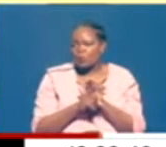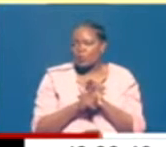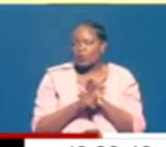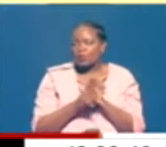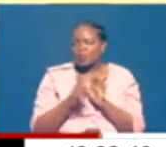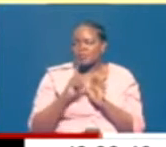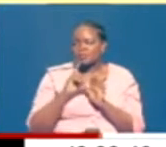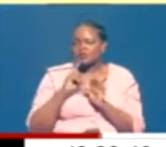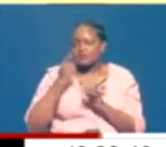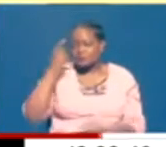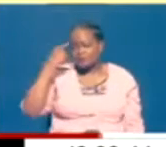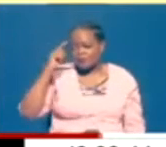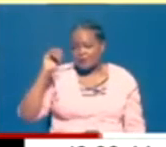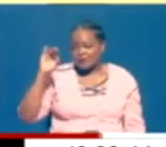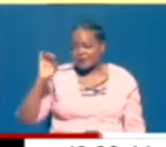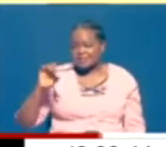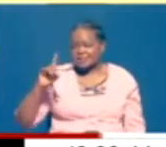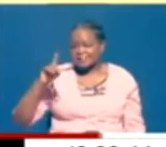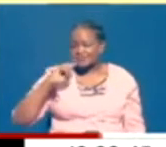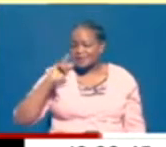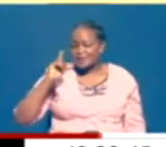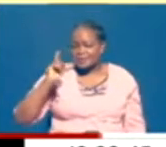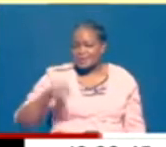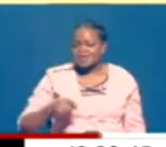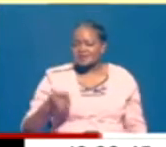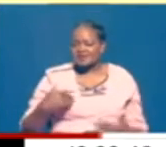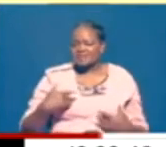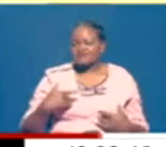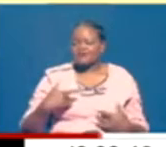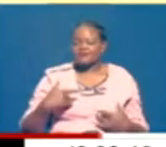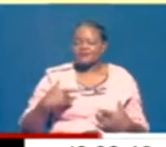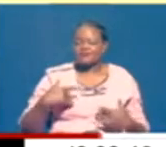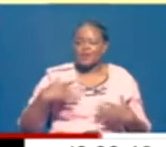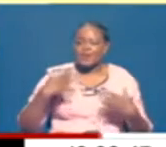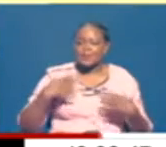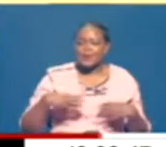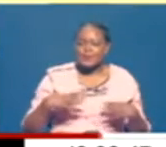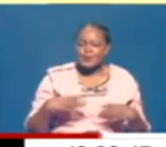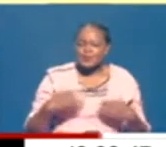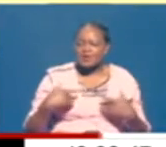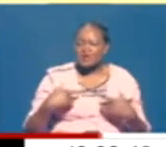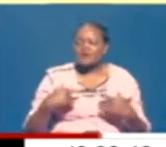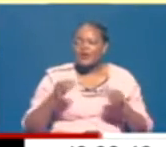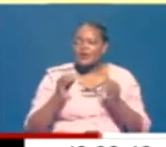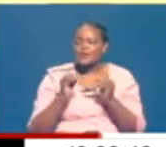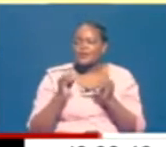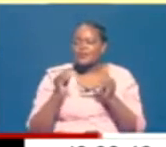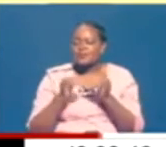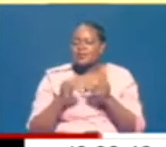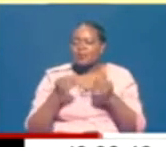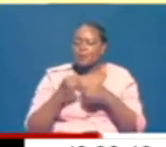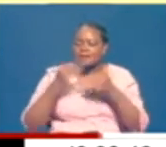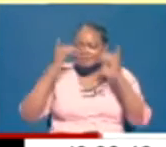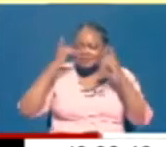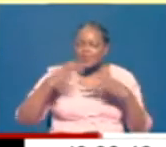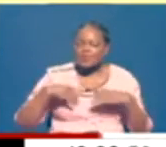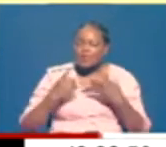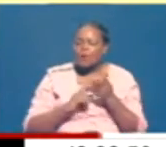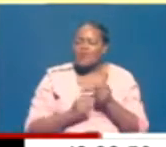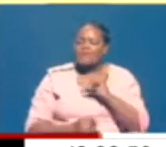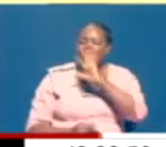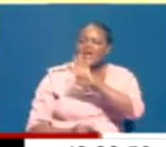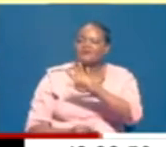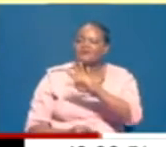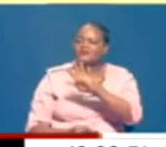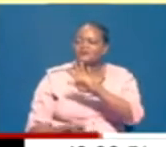ya IBC inasema kwamba quorum wakiwa wamekuwa na quorum ni watu watano. Na sasa wakasema